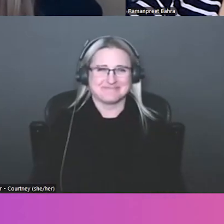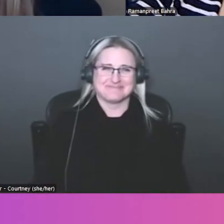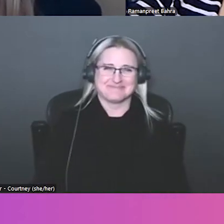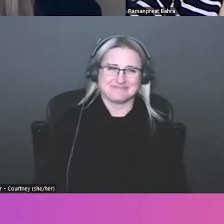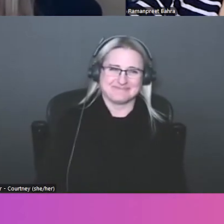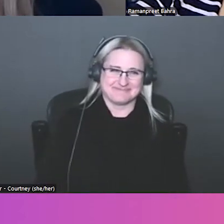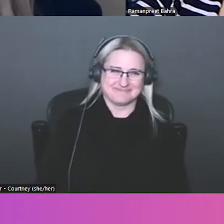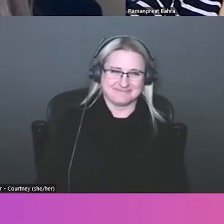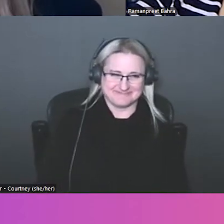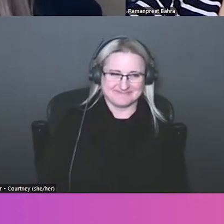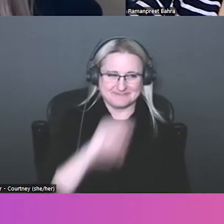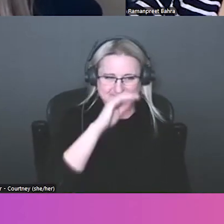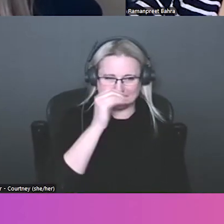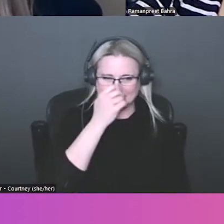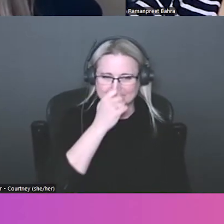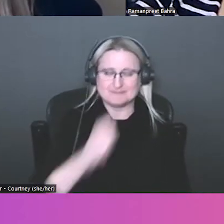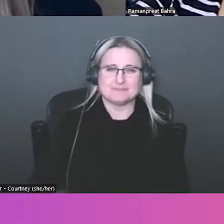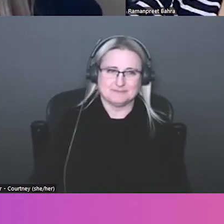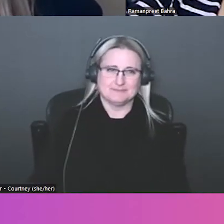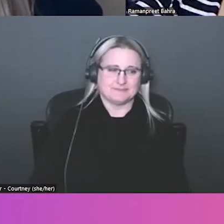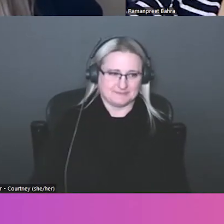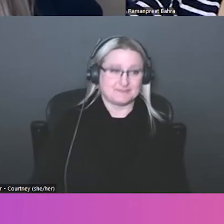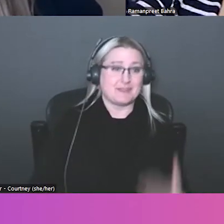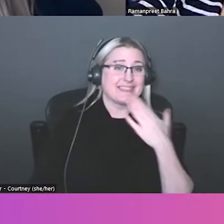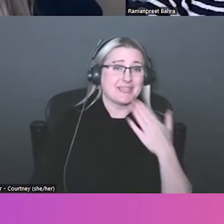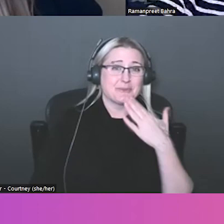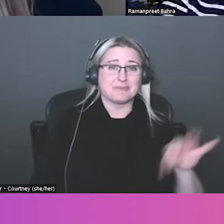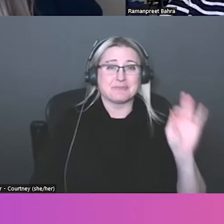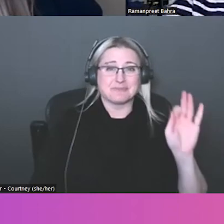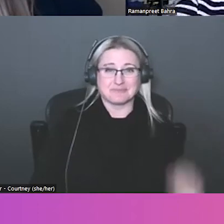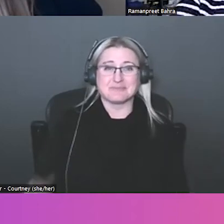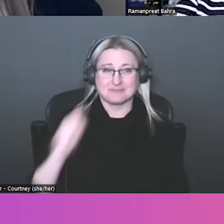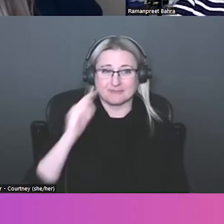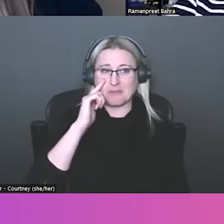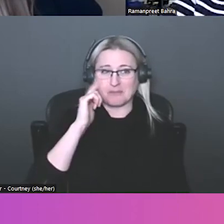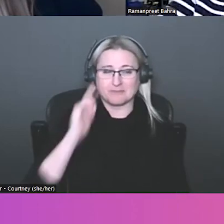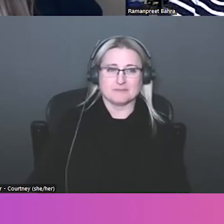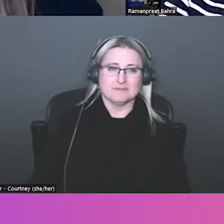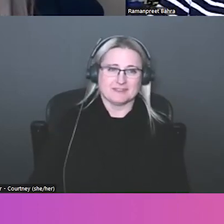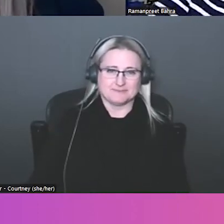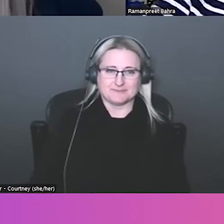ralentir mes propos. Désolée. Thank you, thank you. Merci, merci.